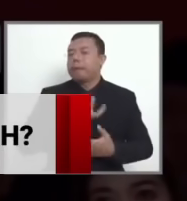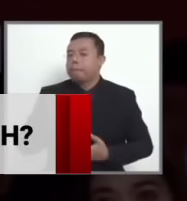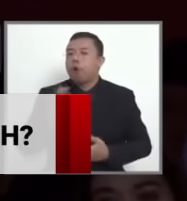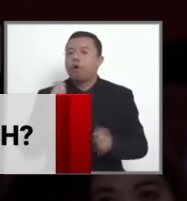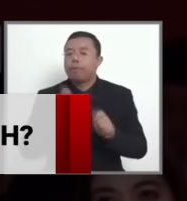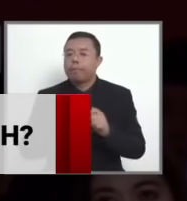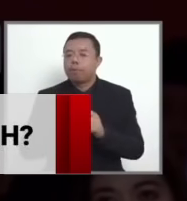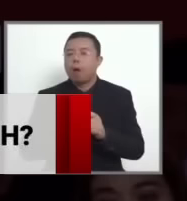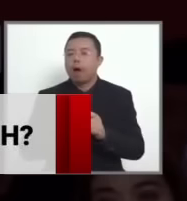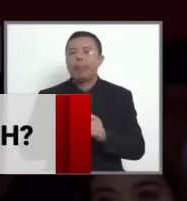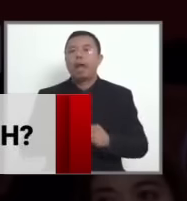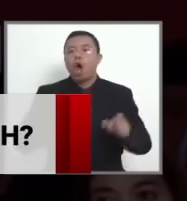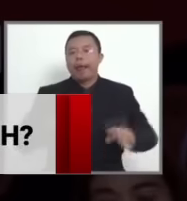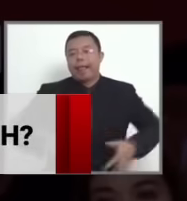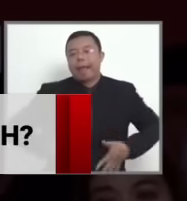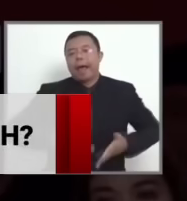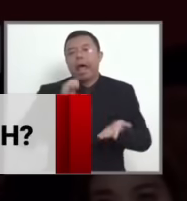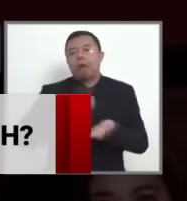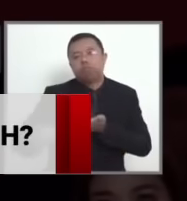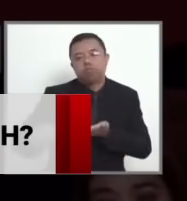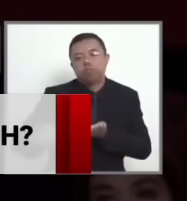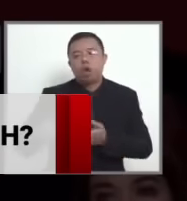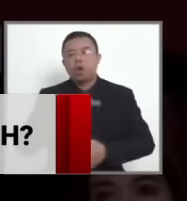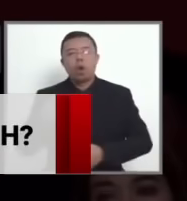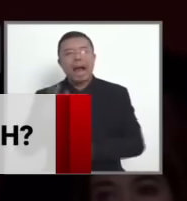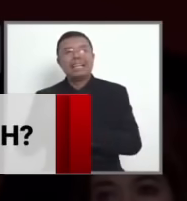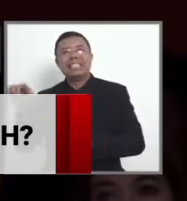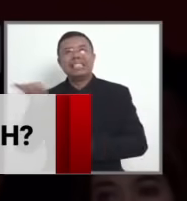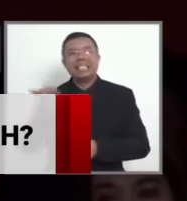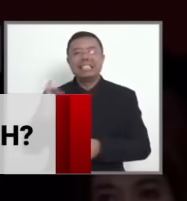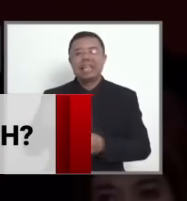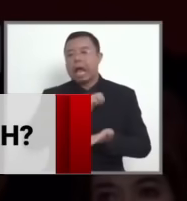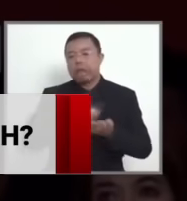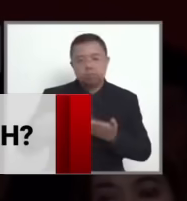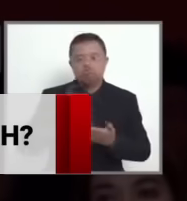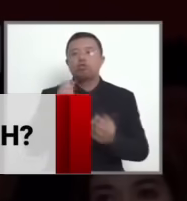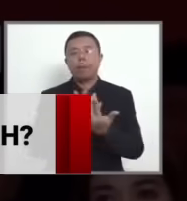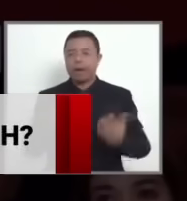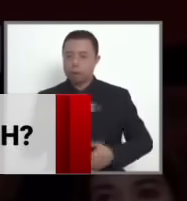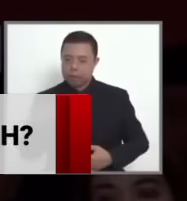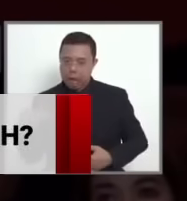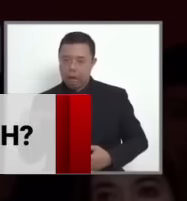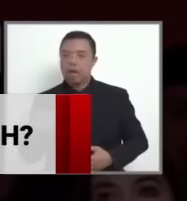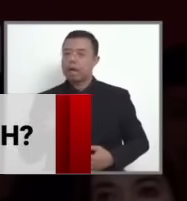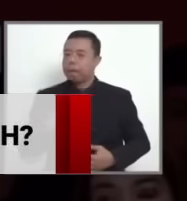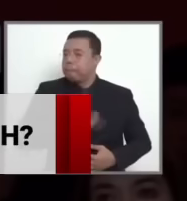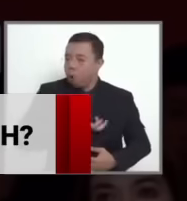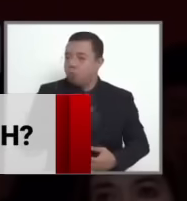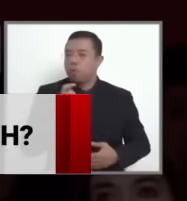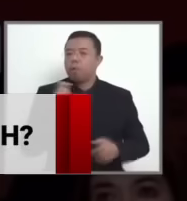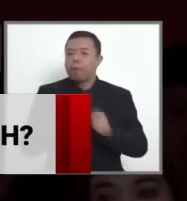menghilangkan kelaparan dan kurang gizi bagi rakyat Indonesia. Kami bertekad